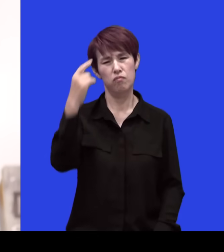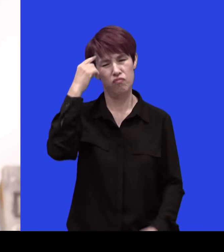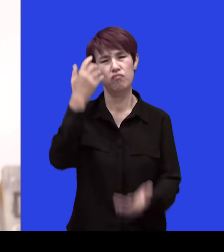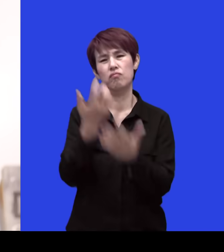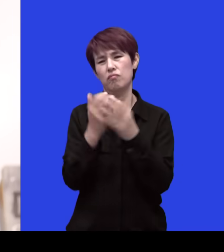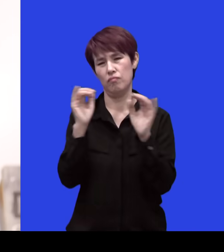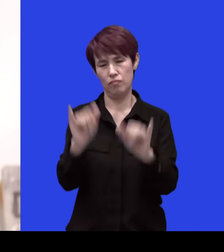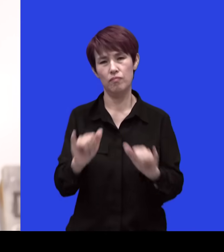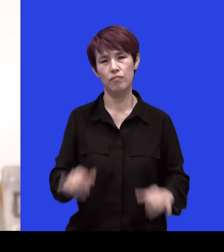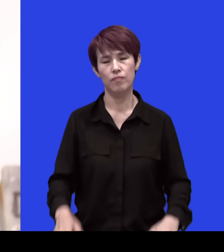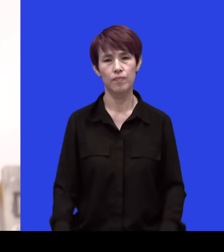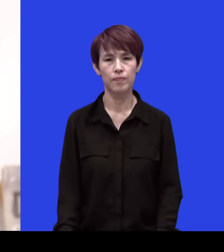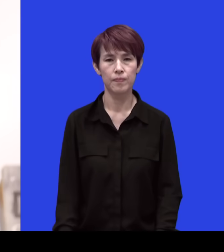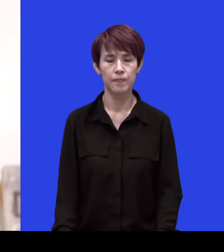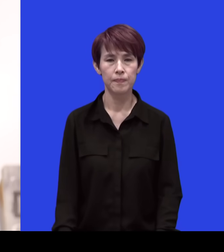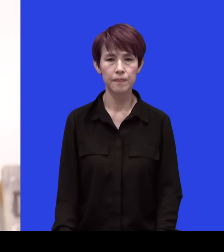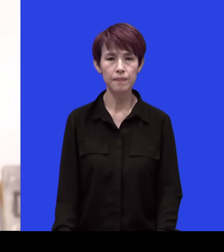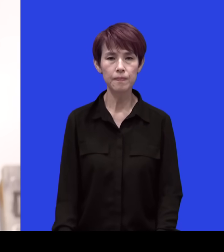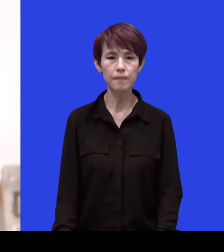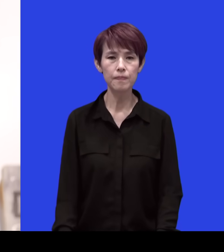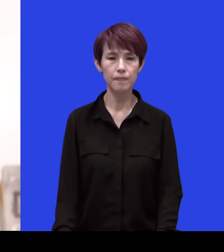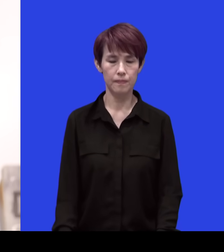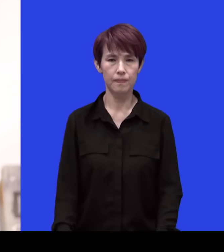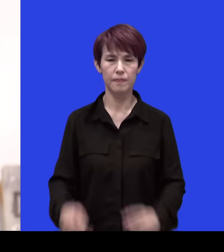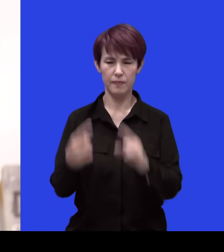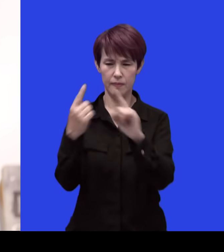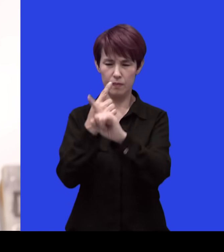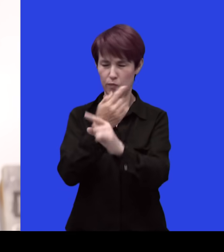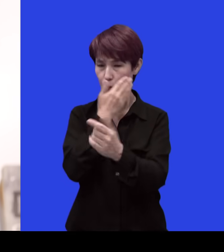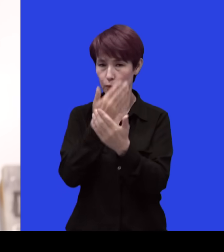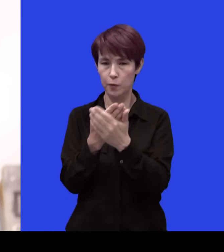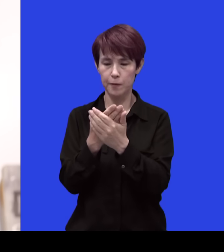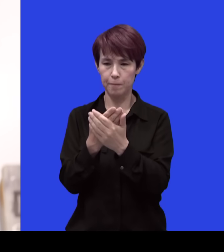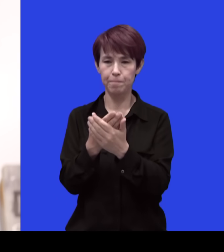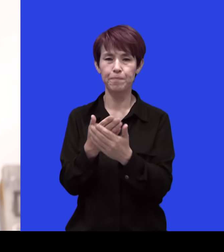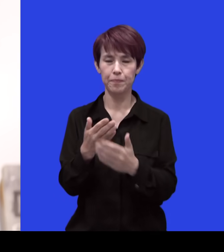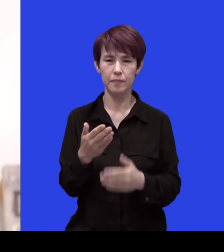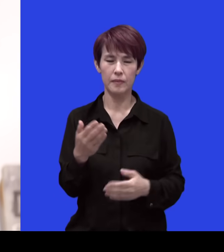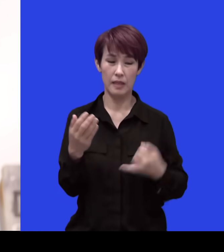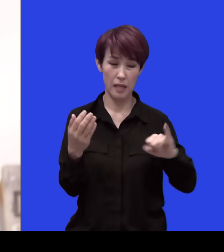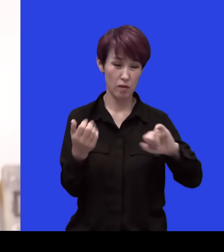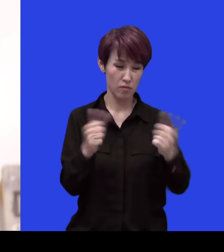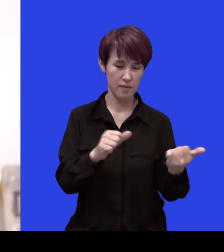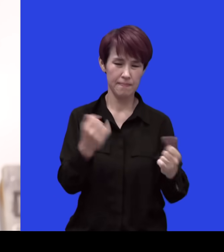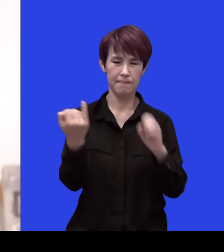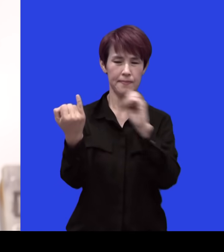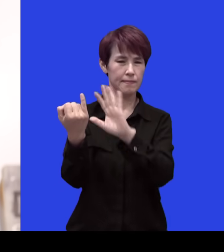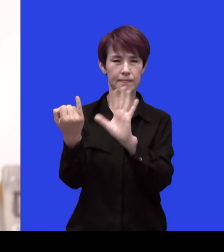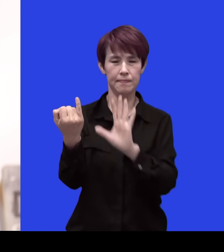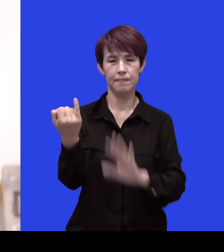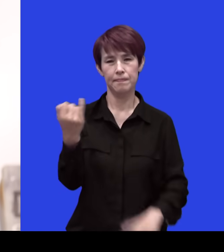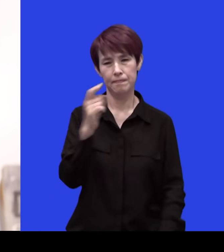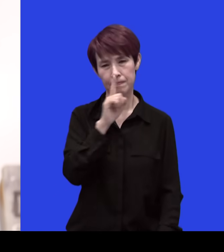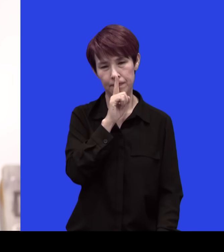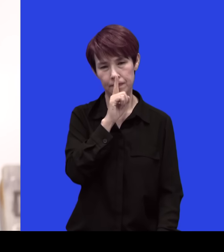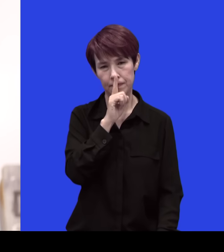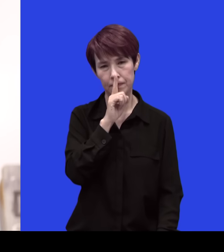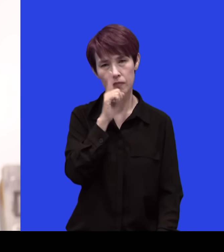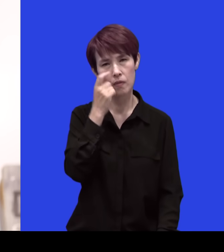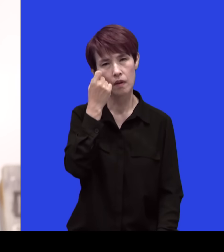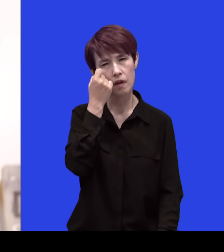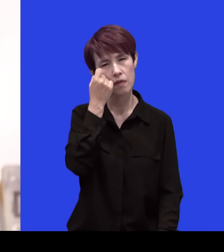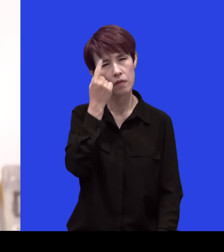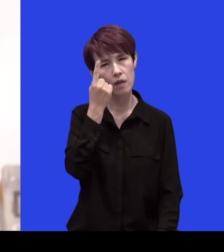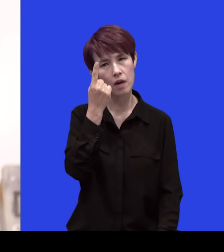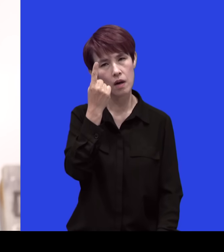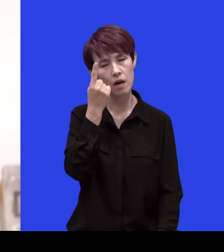되니까 이제 우선은 치료하는 게 급하니까. 네. 그게 한 달